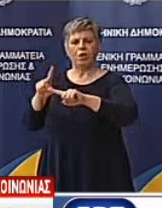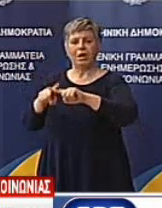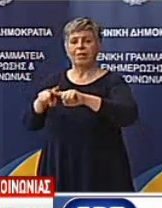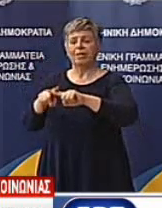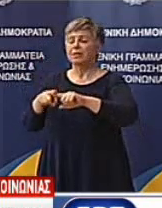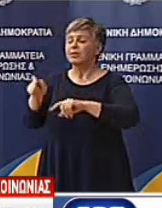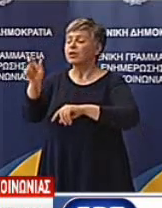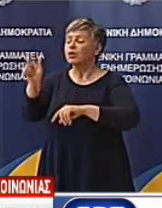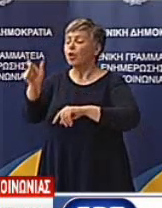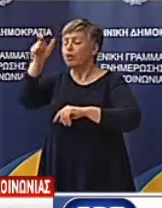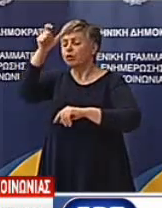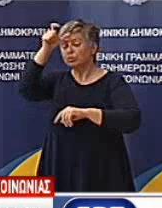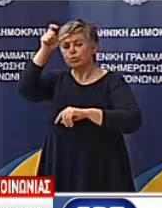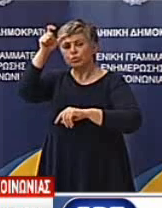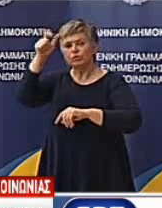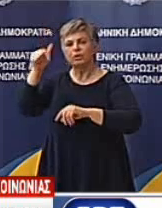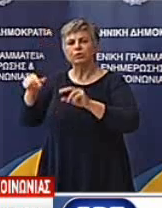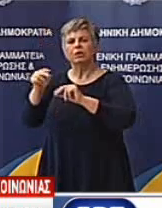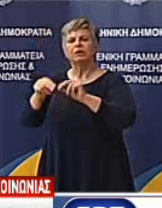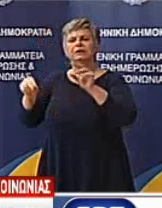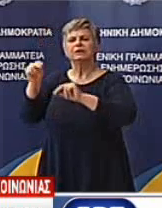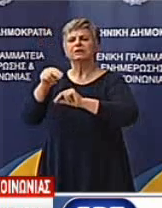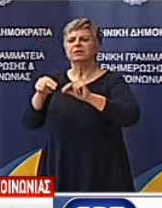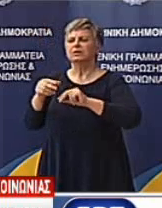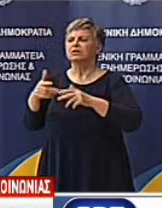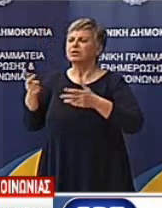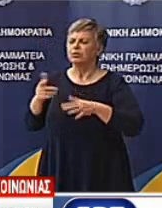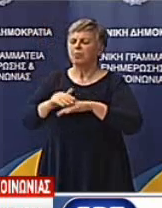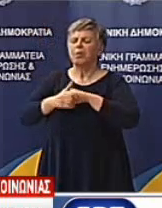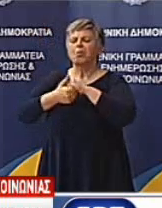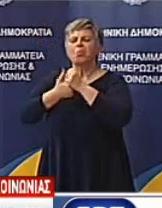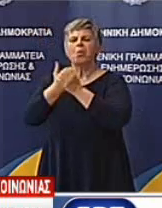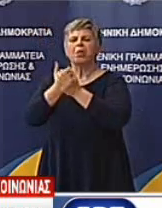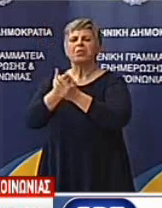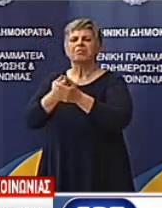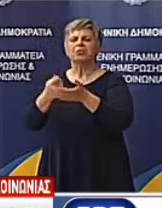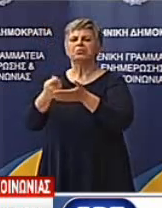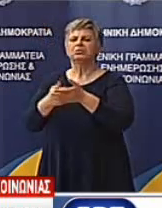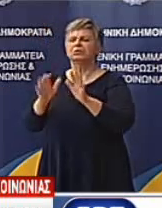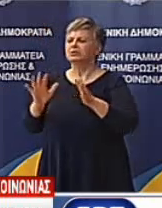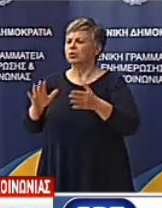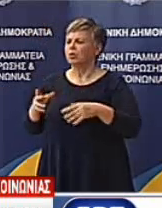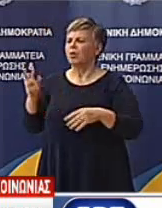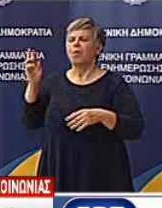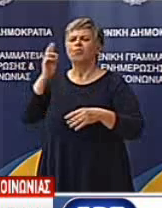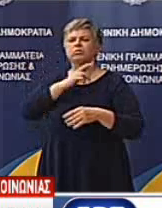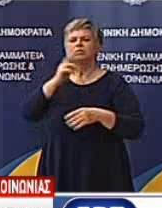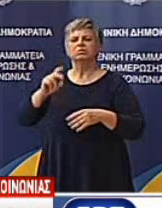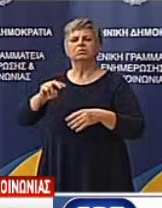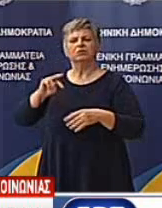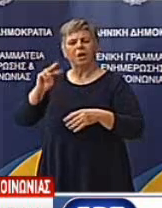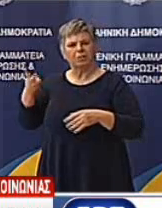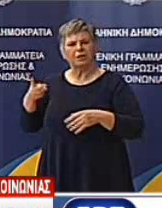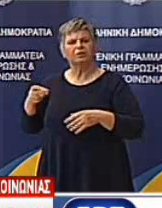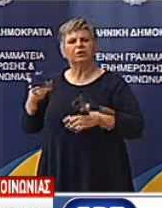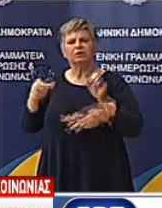ίδιος δηλαδή με κάποιους Έλληνες, διότι υπάρχει ένα ενδιαφέρον για το θέμα των ραδιοτηλεοπτικών αδειών. Ο Πρωθυπουργός απάντησε, ναι, θα υπάρξει